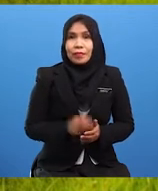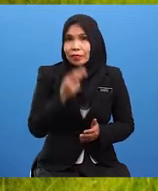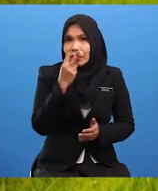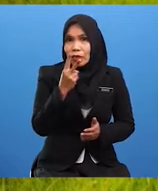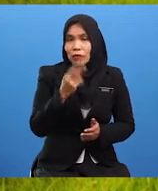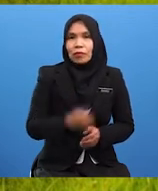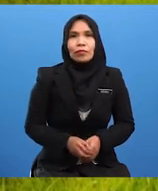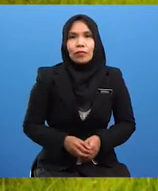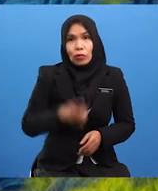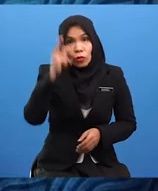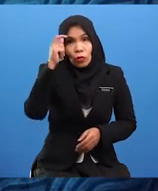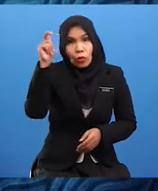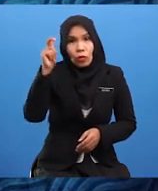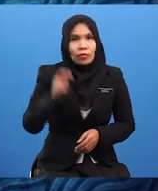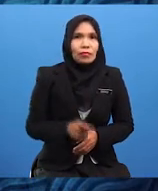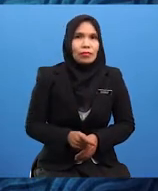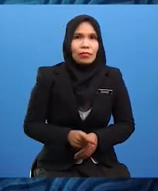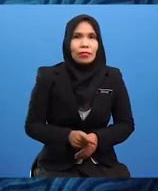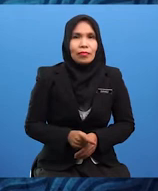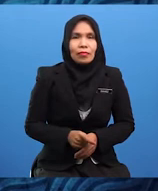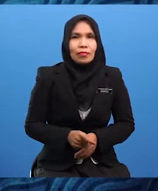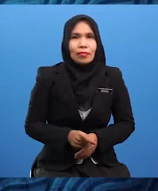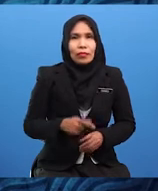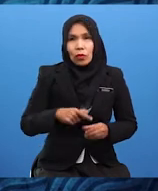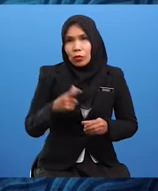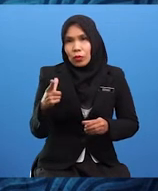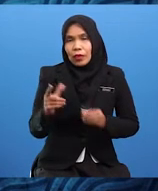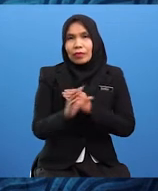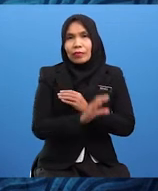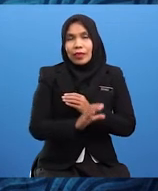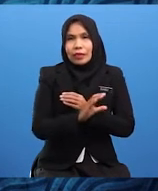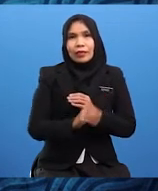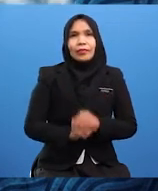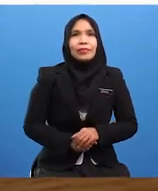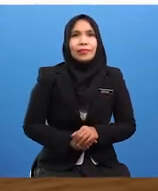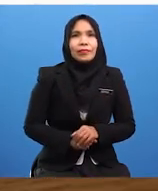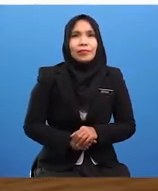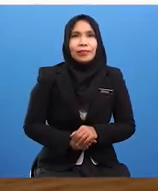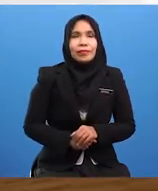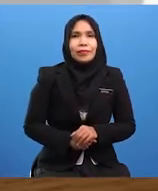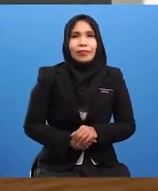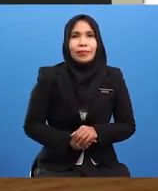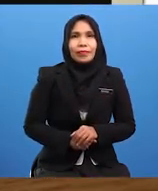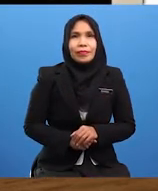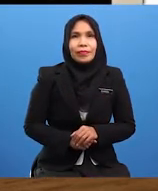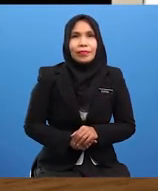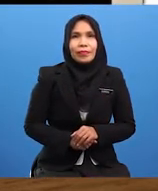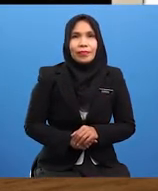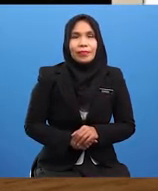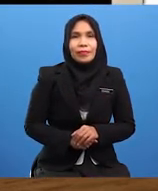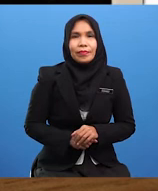luar negara. Tokoh-tokoh cetakan dunia ialah seperti Edvard